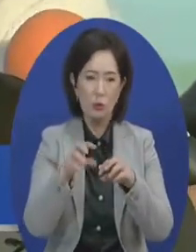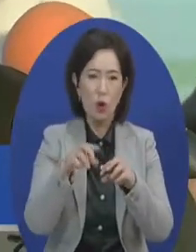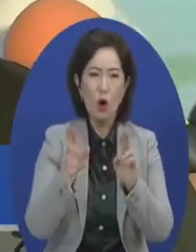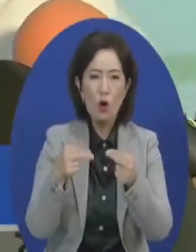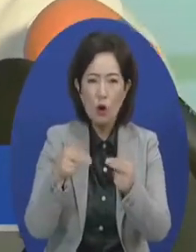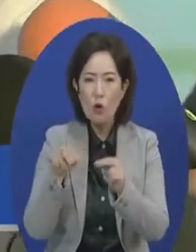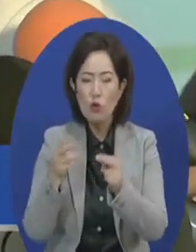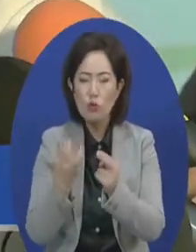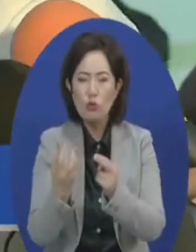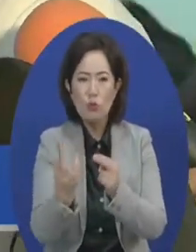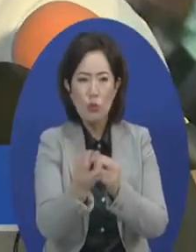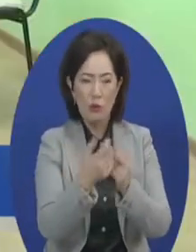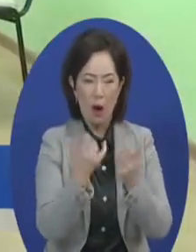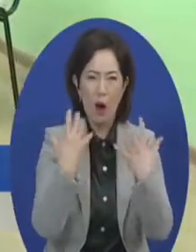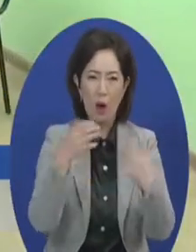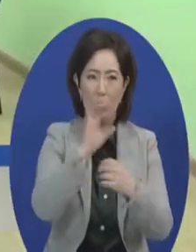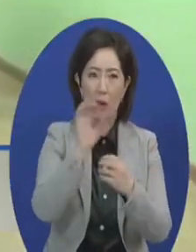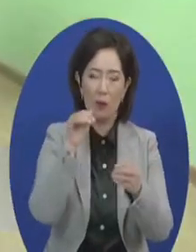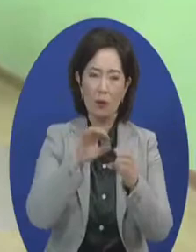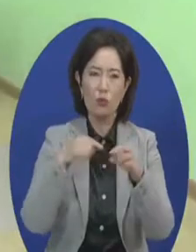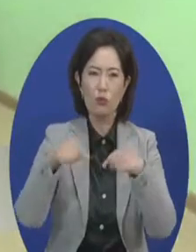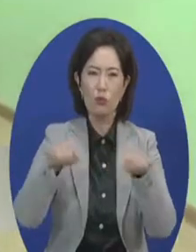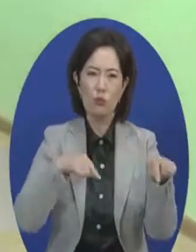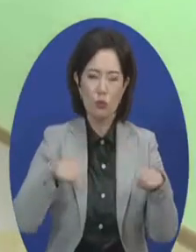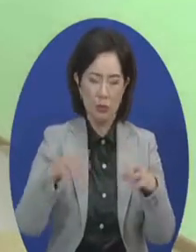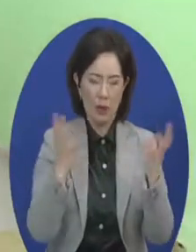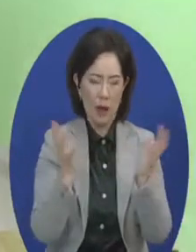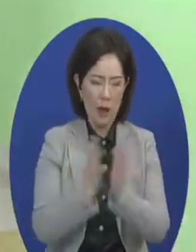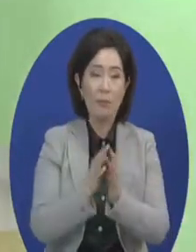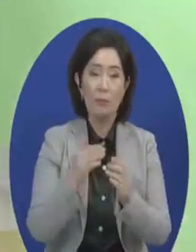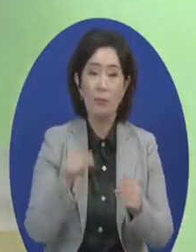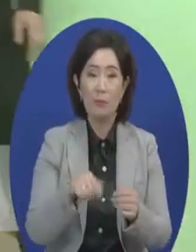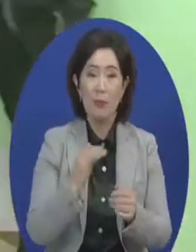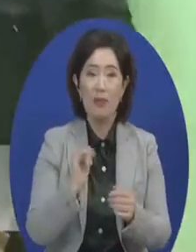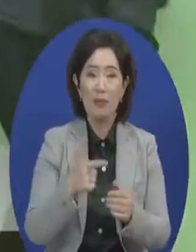өрөөг нь эзэлчихэд өрөөсөн төлөв болонд байна.